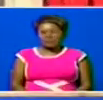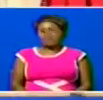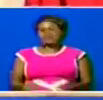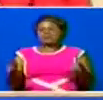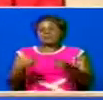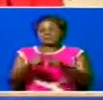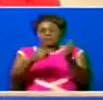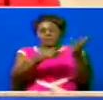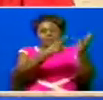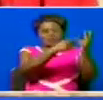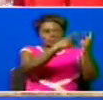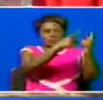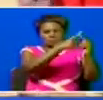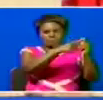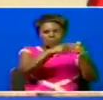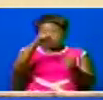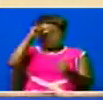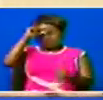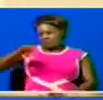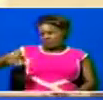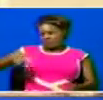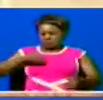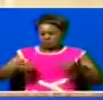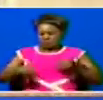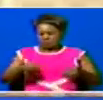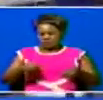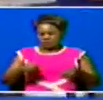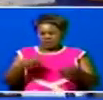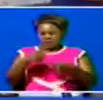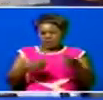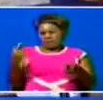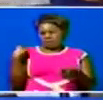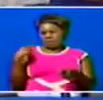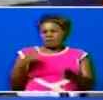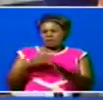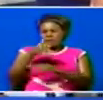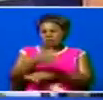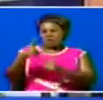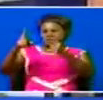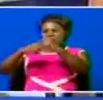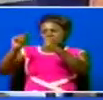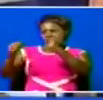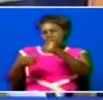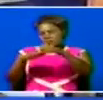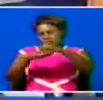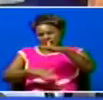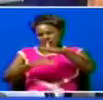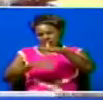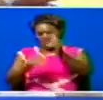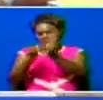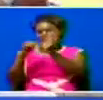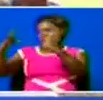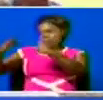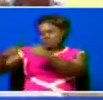Kulingana na takwimu zilizotolewa na serikali ya kaunti ya Busia mwisho wa mwaka jana, zaidi ya wasichana 6,000 walio chini ya umri wa miaka